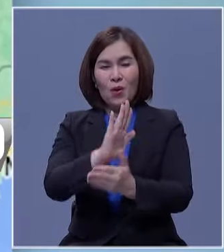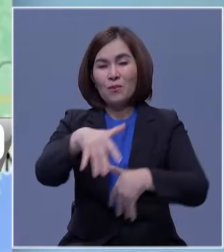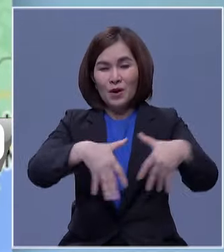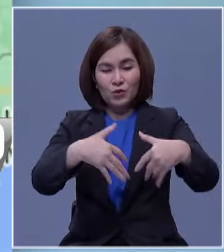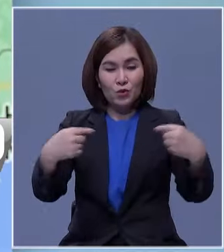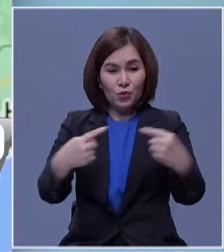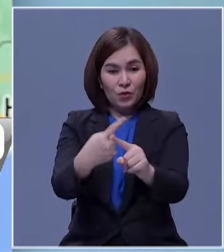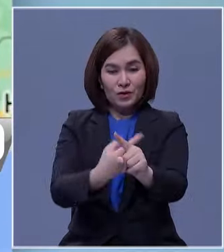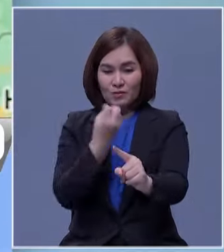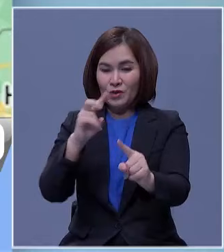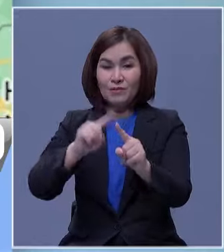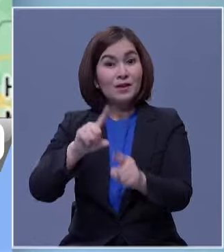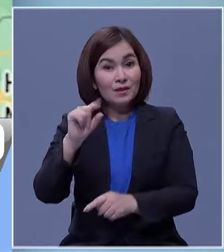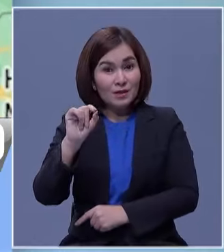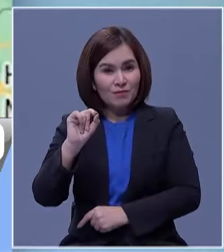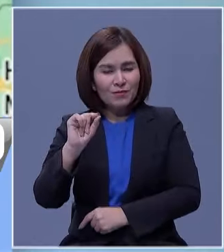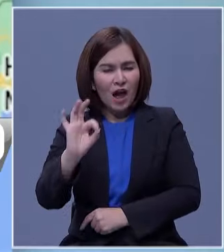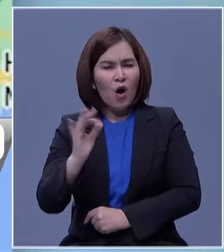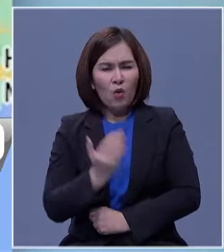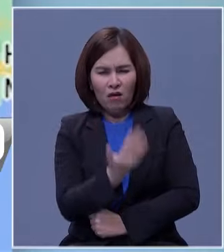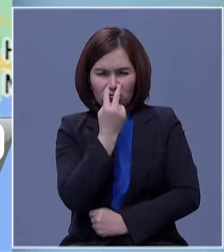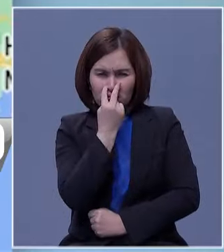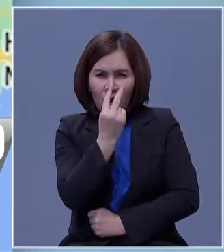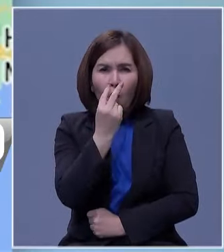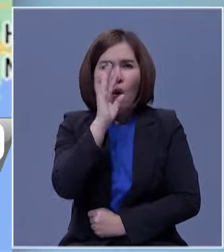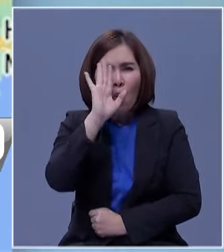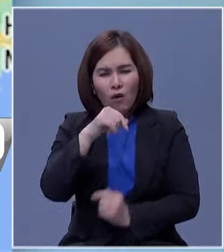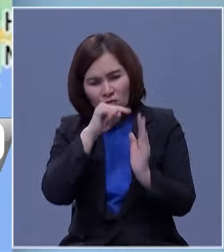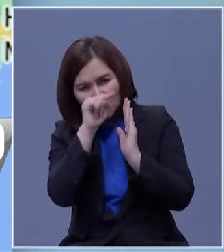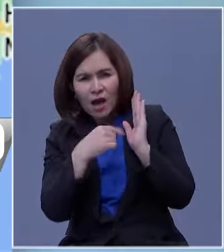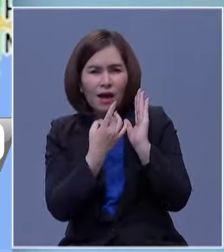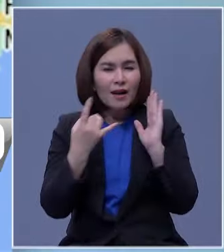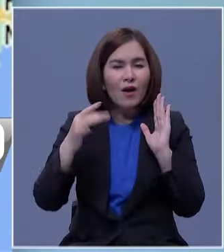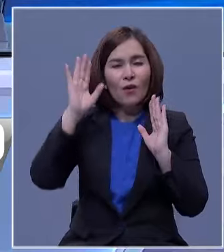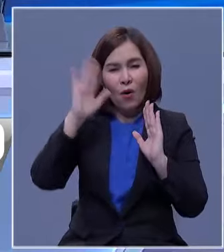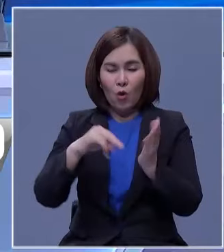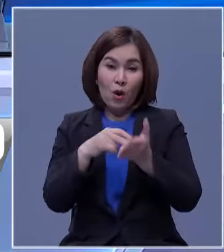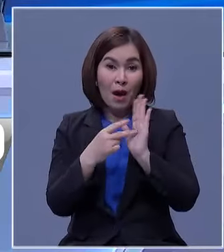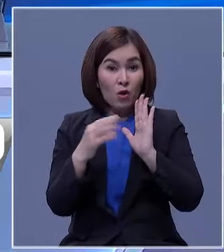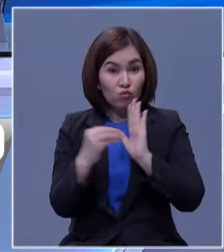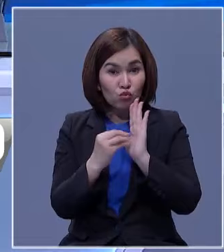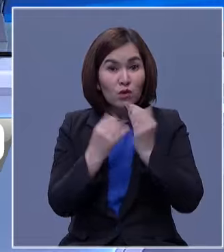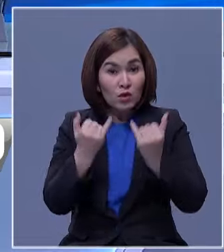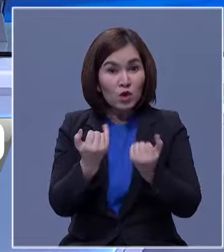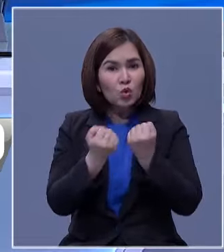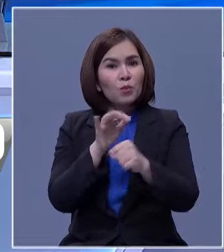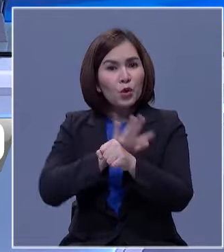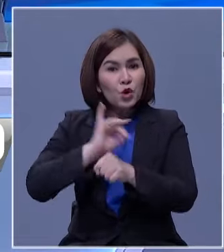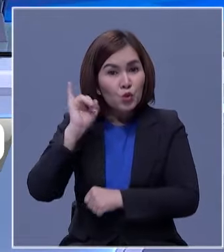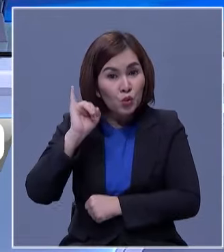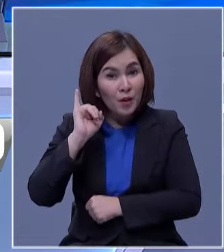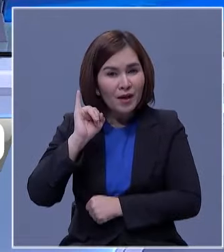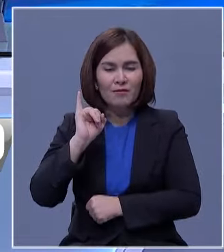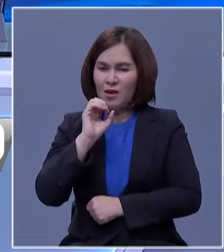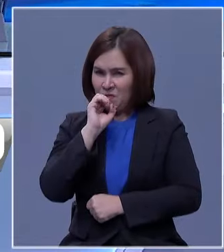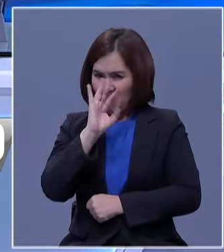ธันวาคมให้คุณผู้ชมได้เห็นภาพรวมกันก่อนแต่ใครหลายคนบอกว่าเอ๊ะแสดงว่าในกรุงเทพฯตอนนี้ไม่แน่นแล้วสิเดี๋ยวบอกคุณผู้